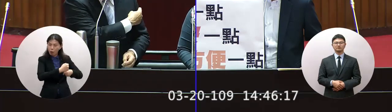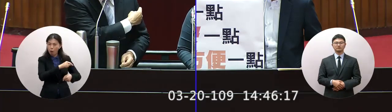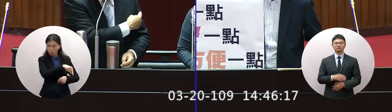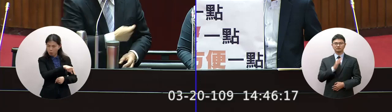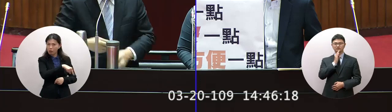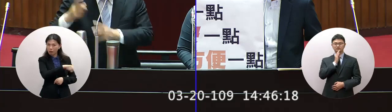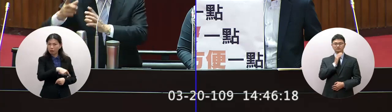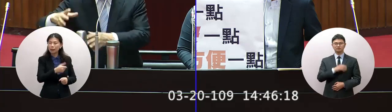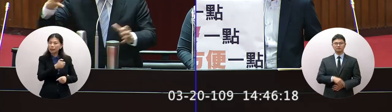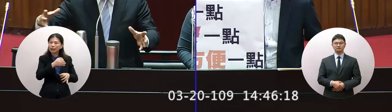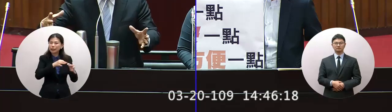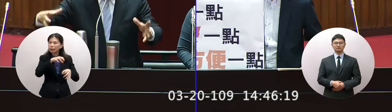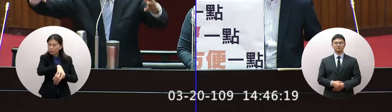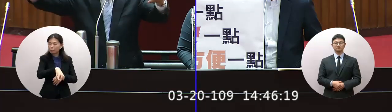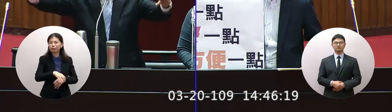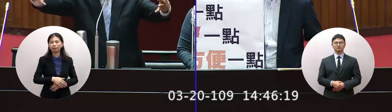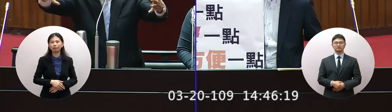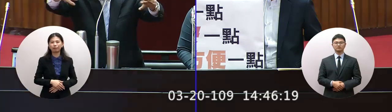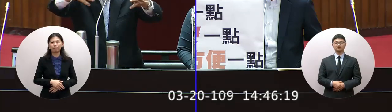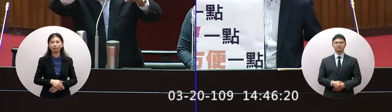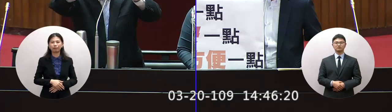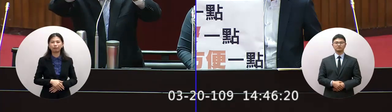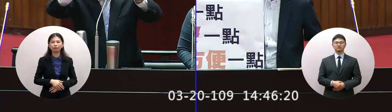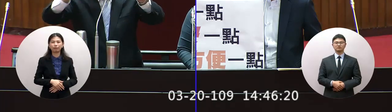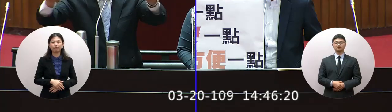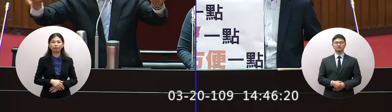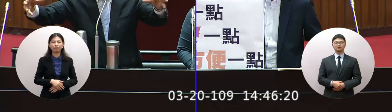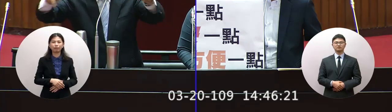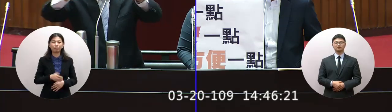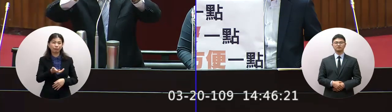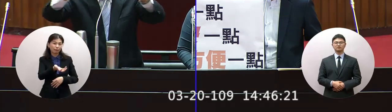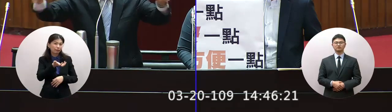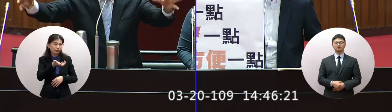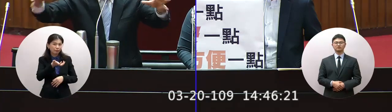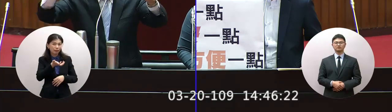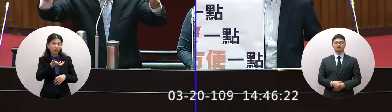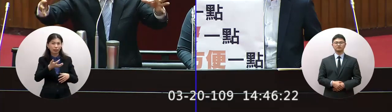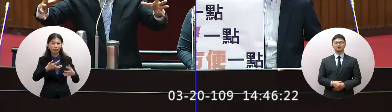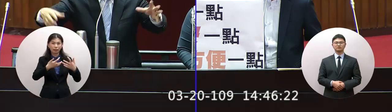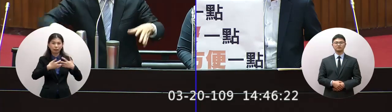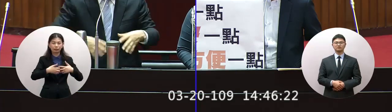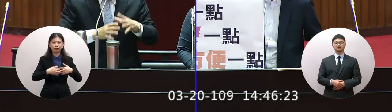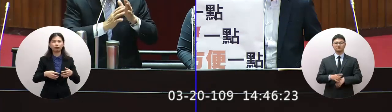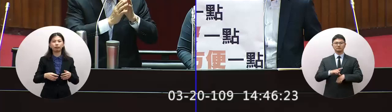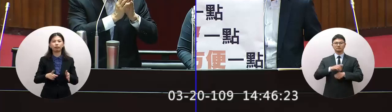谢经济部，他们今天他们刚刚完成了60几